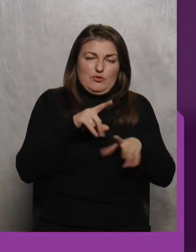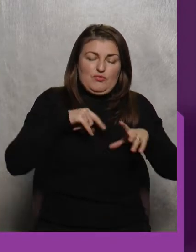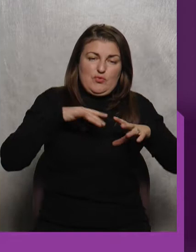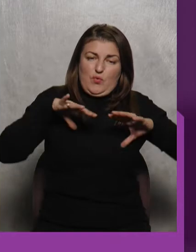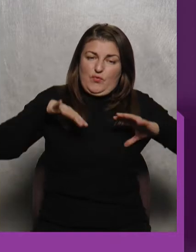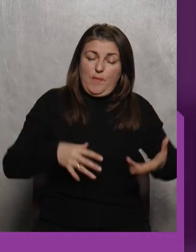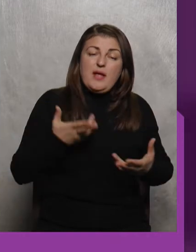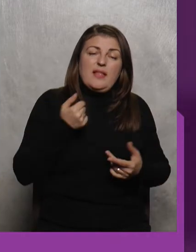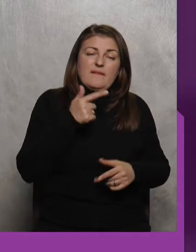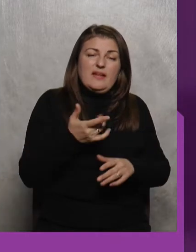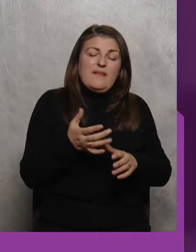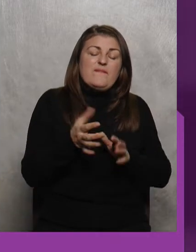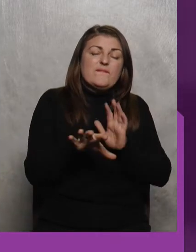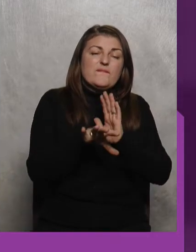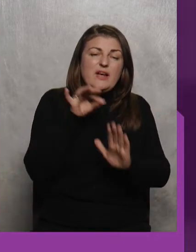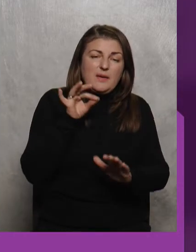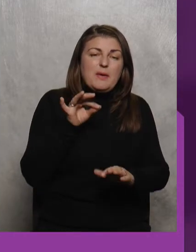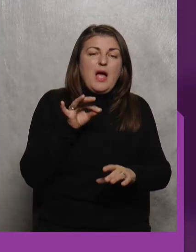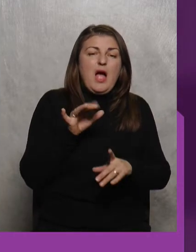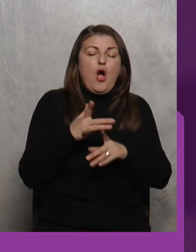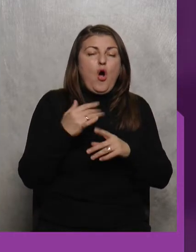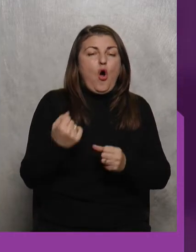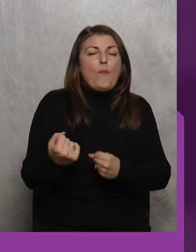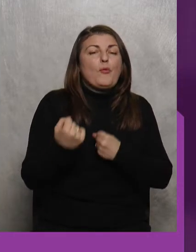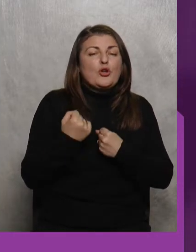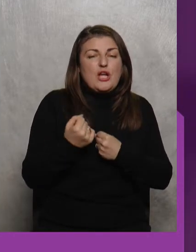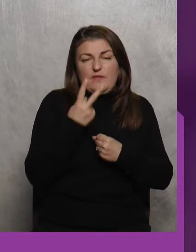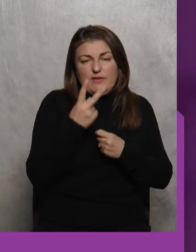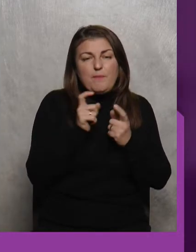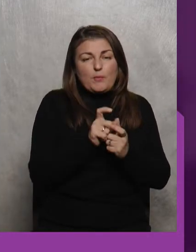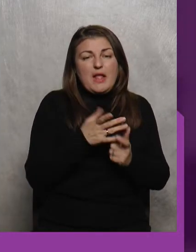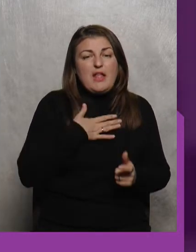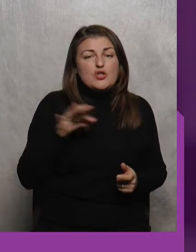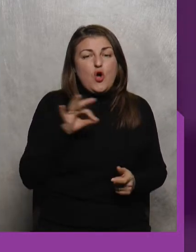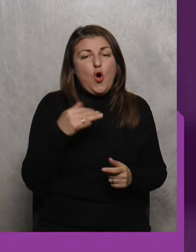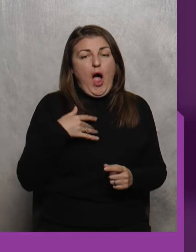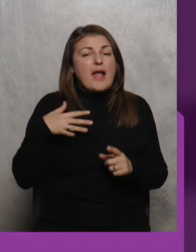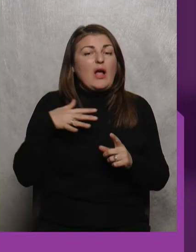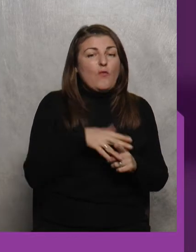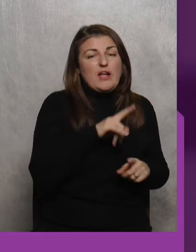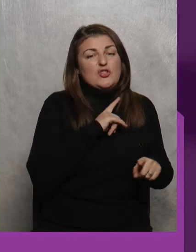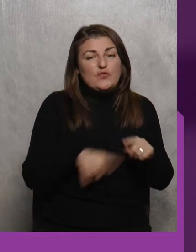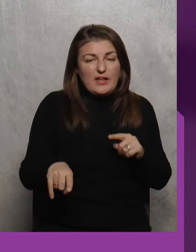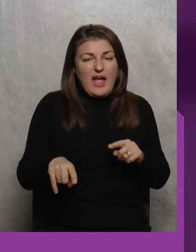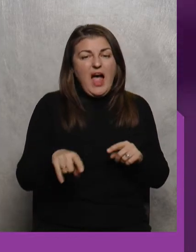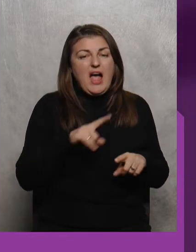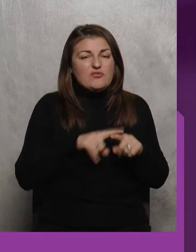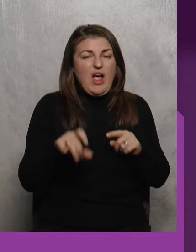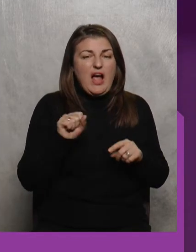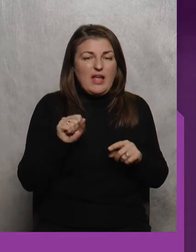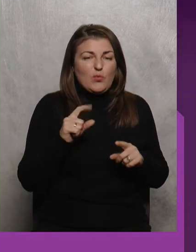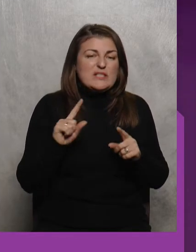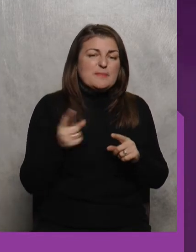так, він вибрав обороняючий вид боротьби. Наш Олексій хоче атакувати, швиденько атакує з